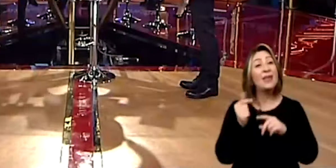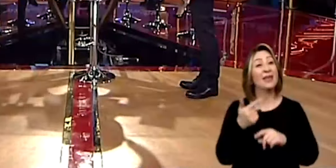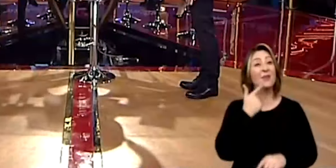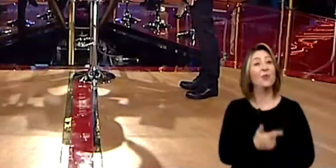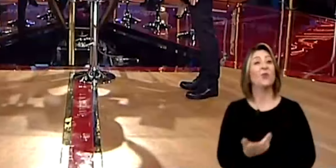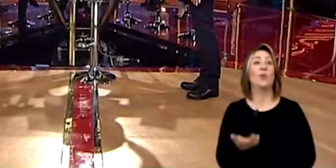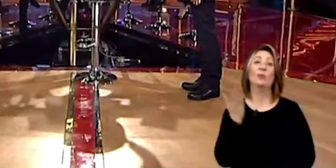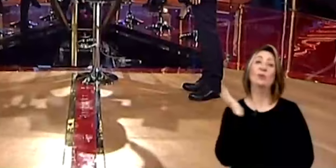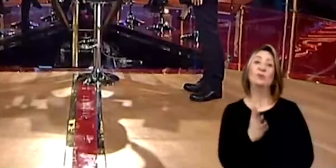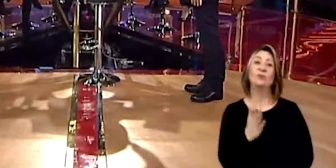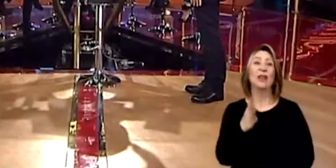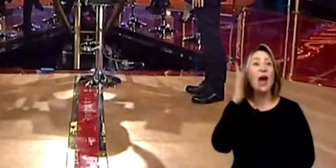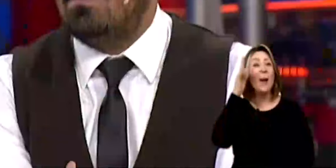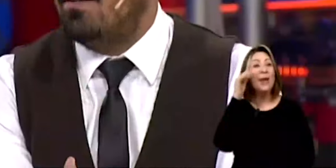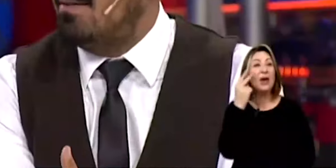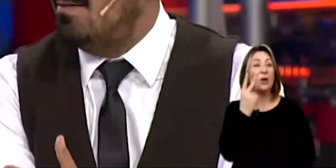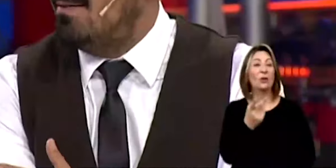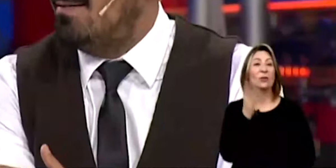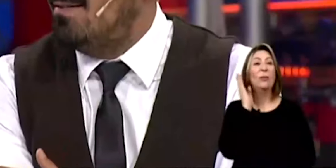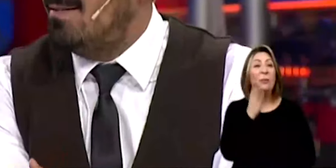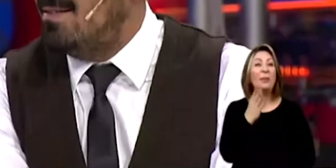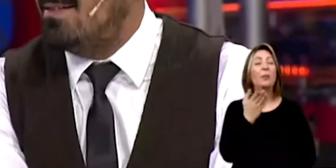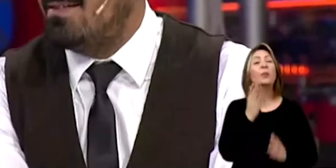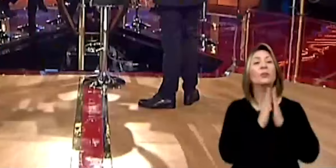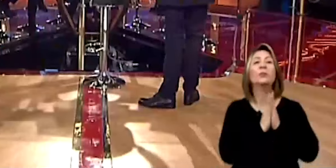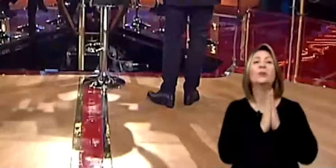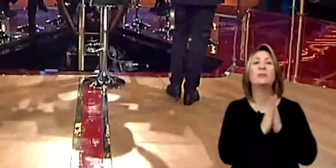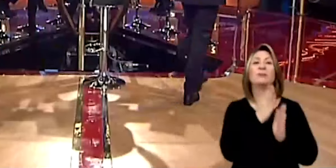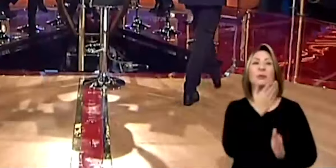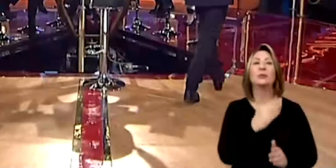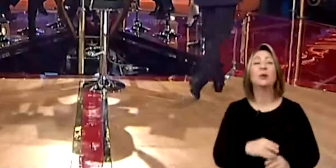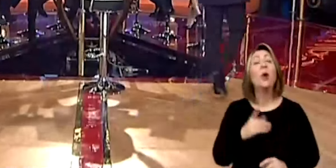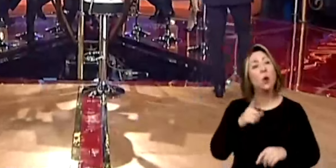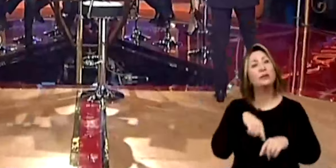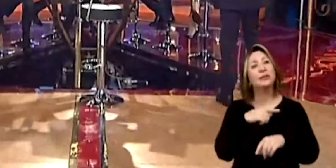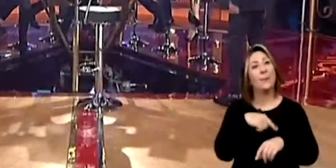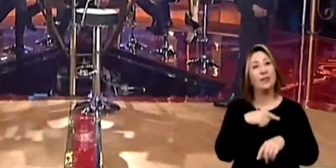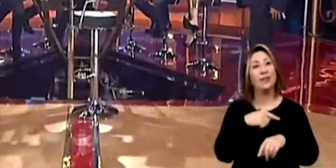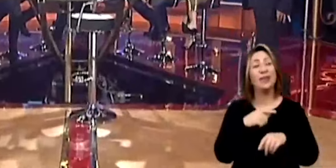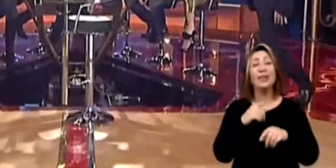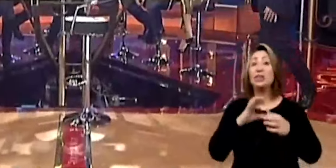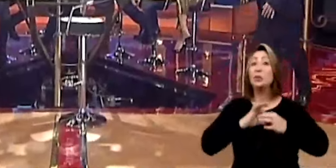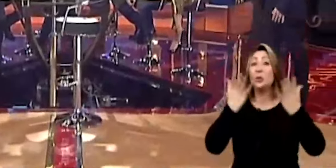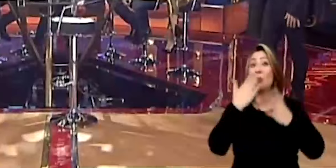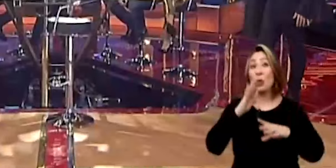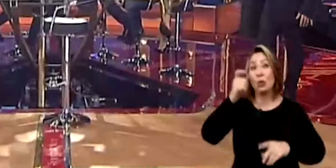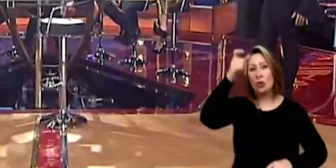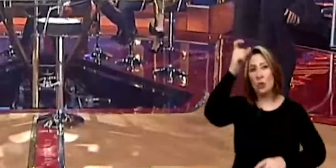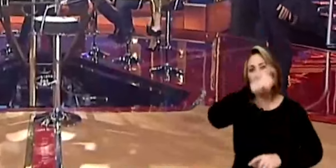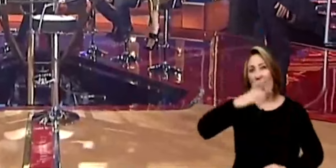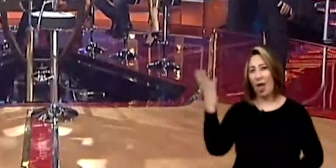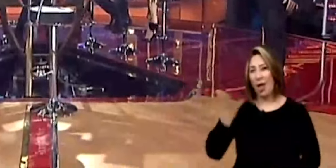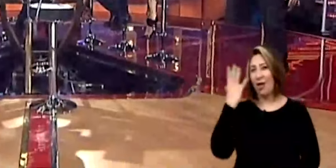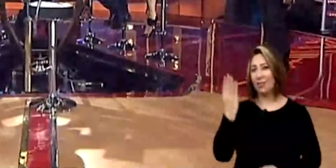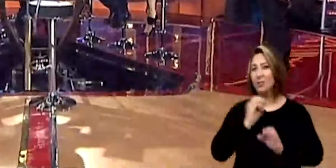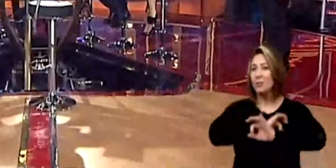R&B, R&B. Amerika gördün. Lütfen buyurun, çok özür dilerim. Peki, saçma o zaman yani. O zaman çare yok. Türkiye'nin